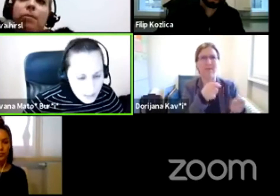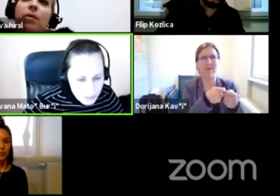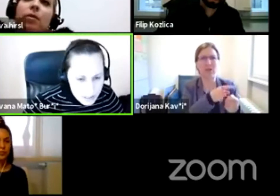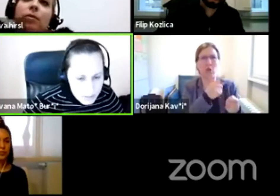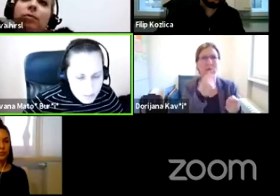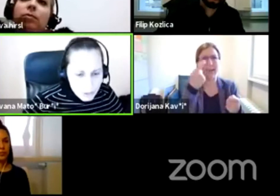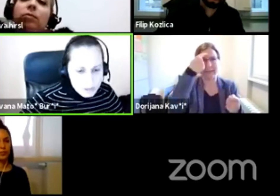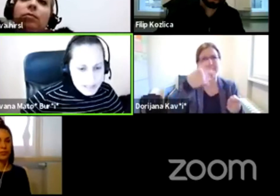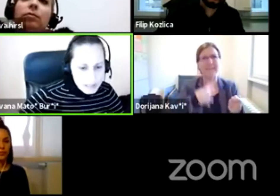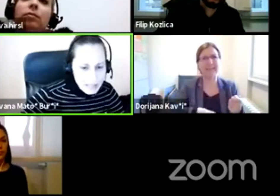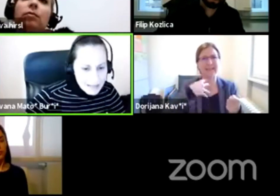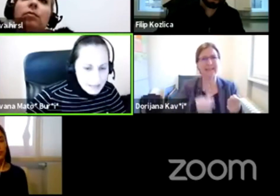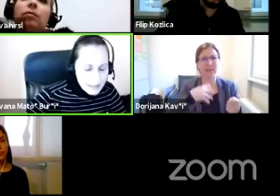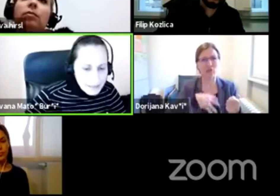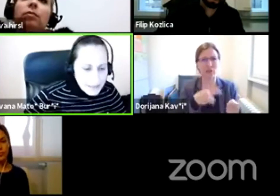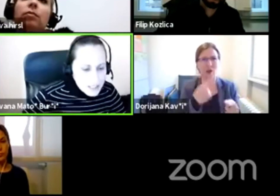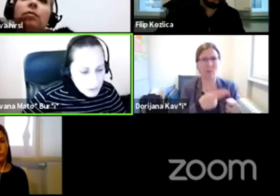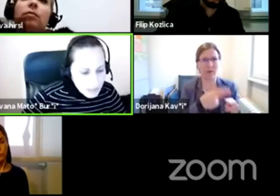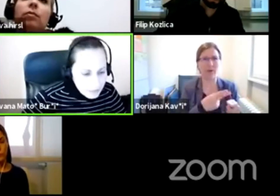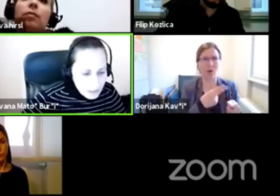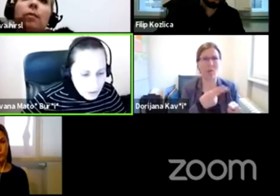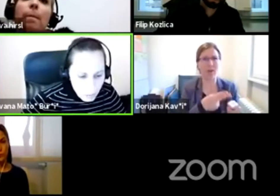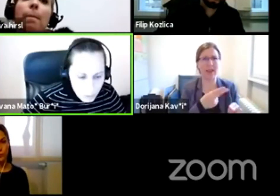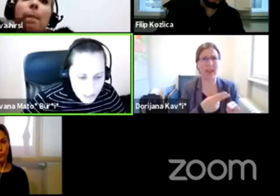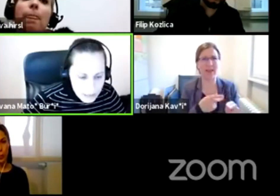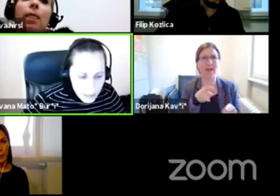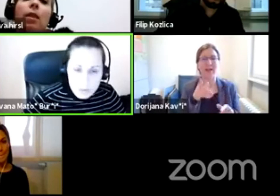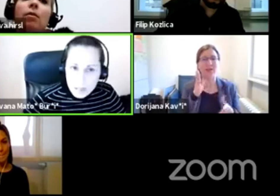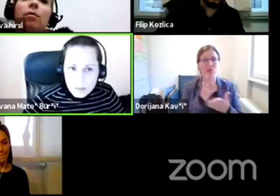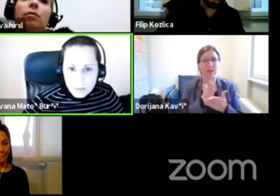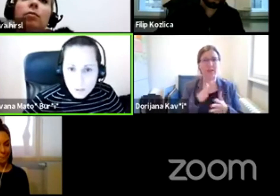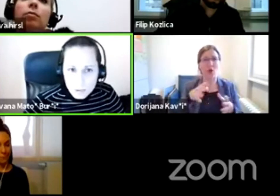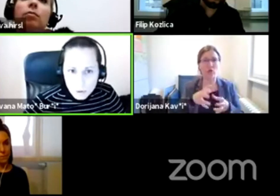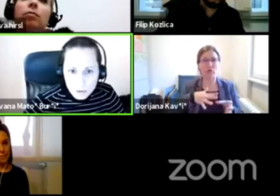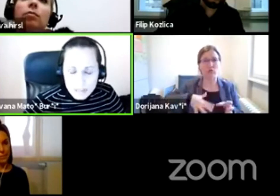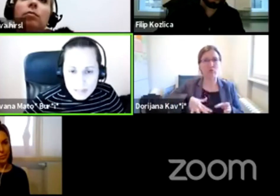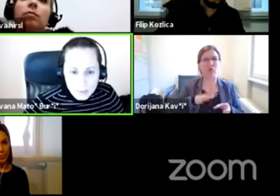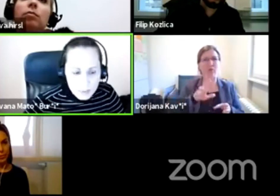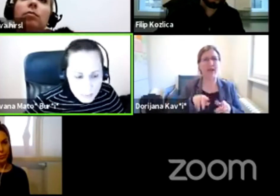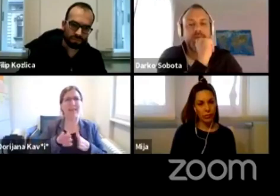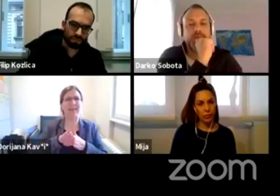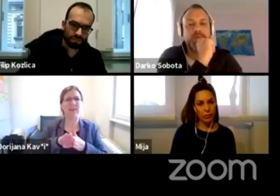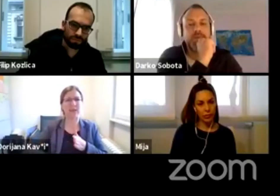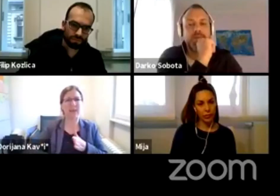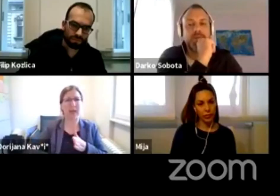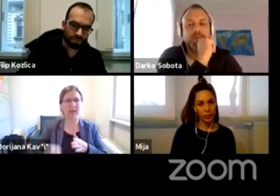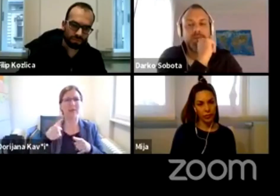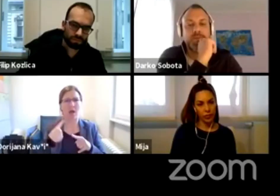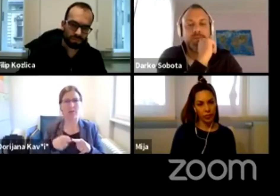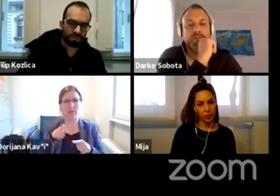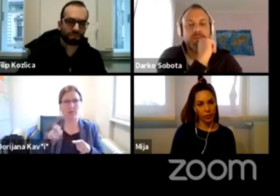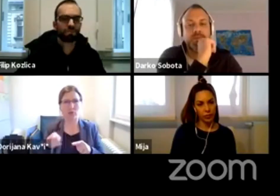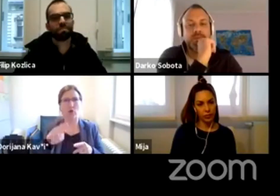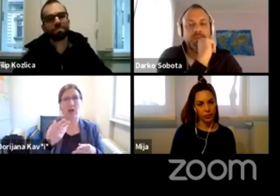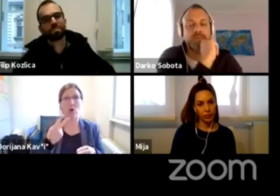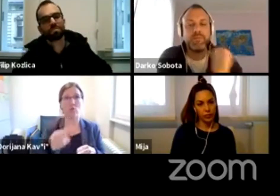u skladu s time zbog diskriminacije, zbog takvih oboljenja u zdravstvu se mogu suočiti s nizom prepreka u